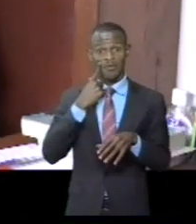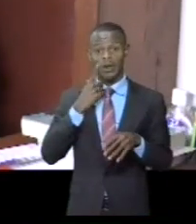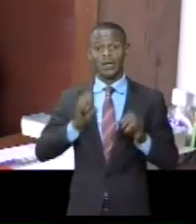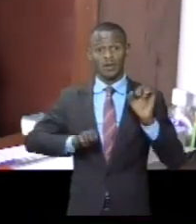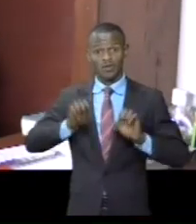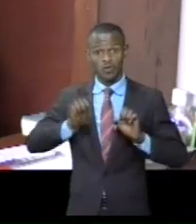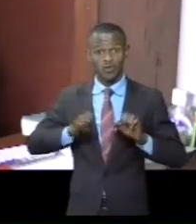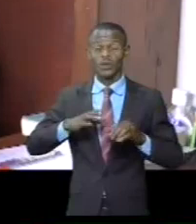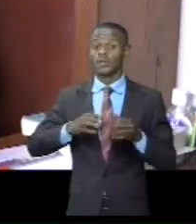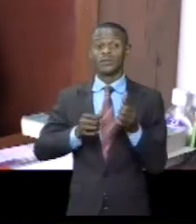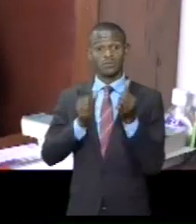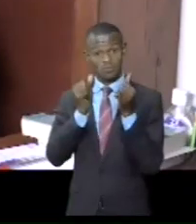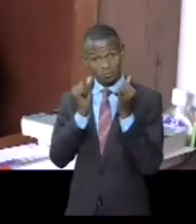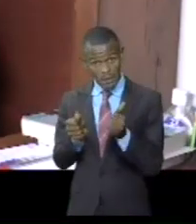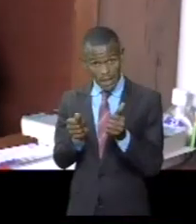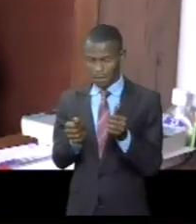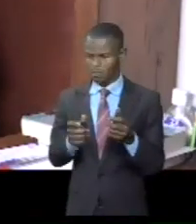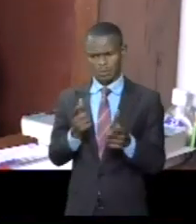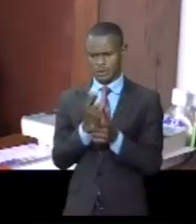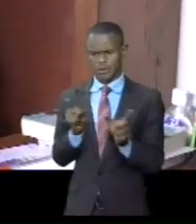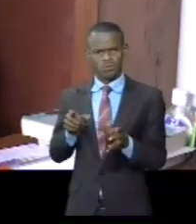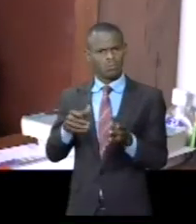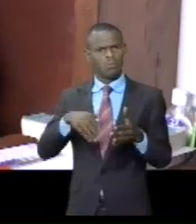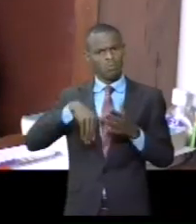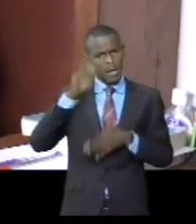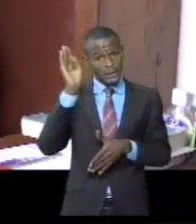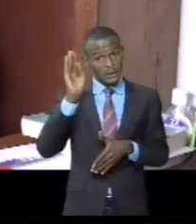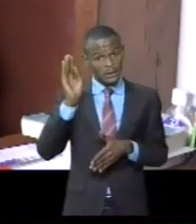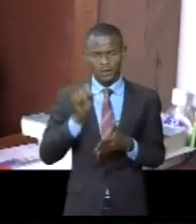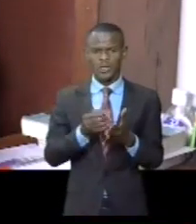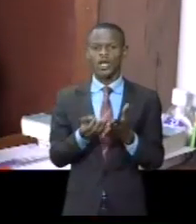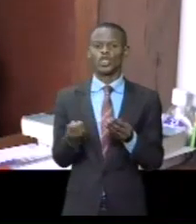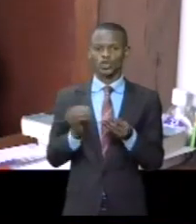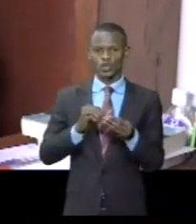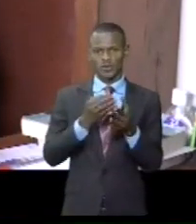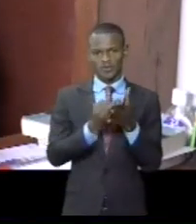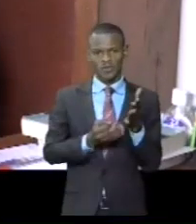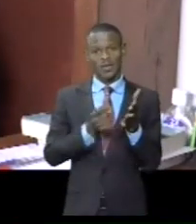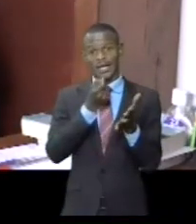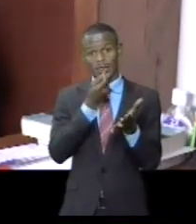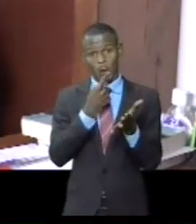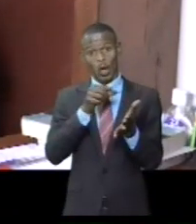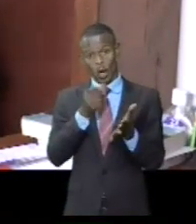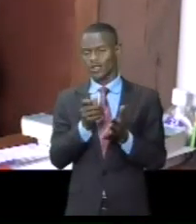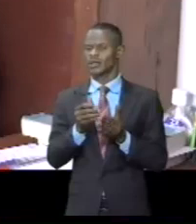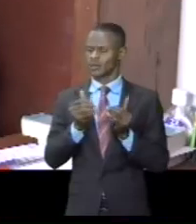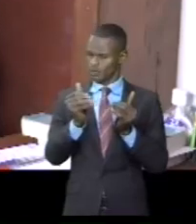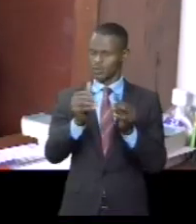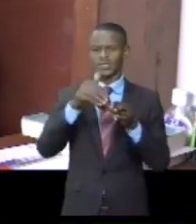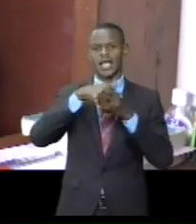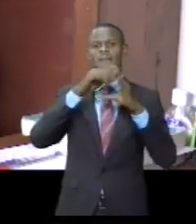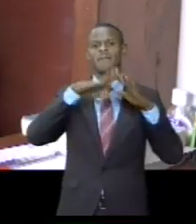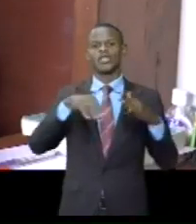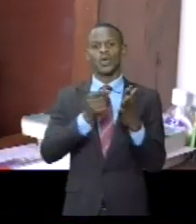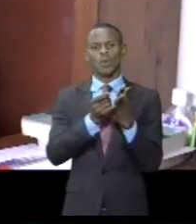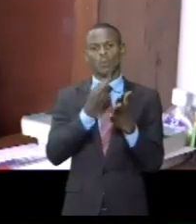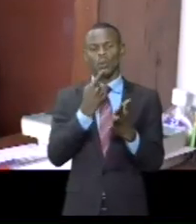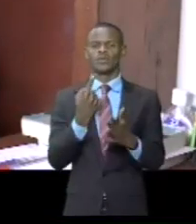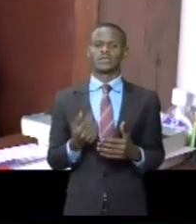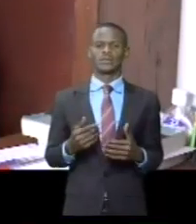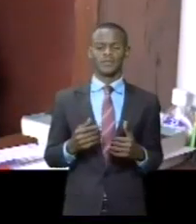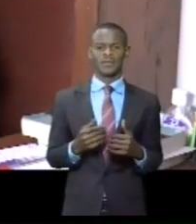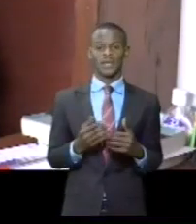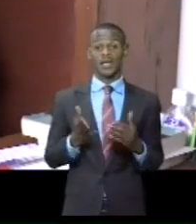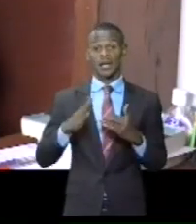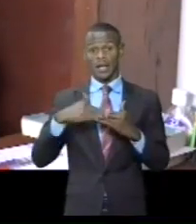qu'on stabilise, et on fait sortir le malade avec une ordonnance de relais que le malade va continuer à la maison, et après